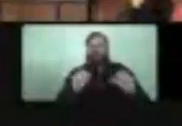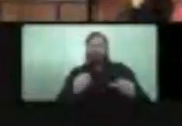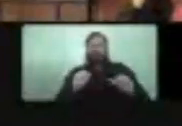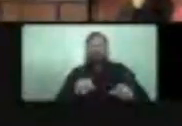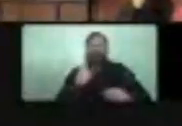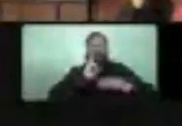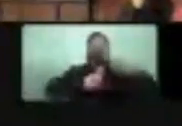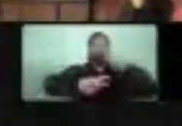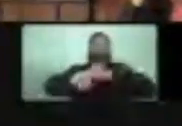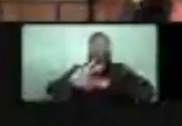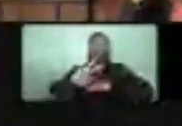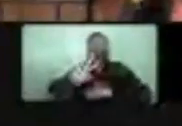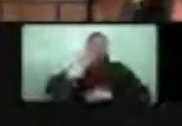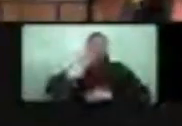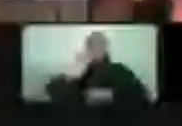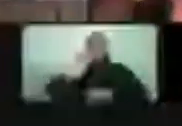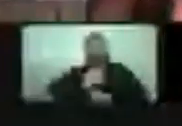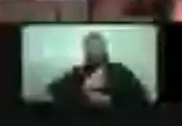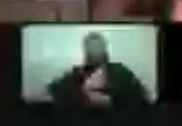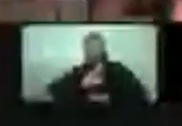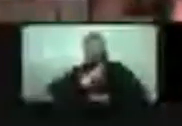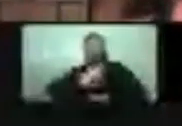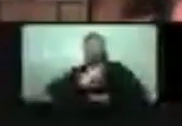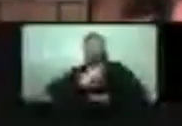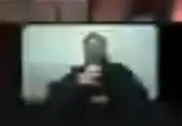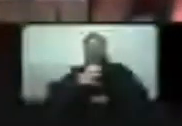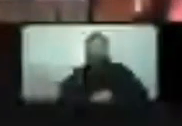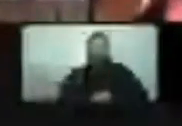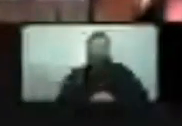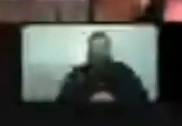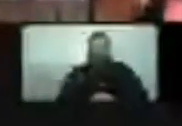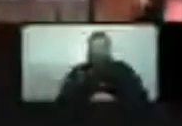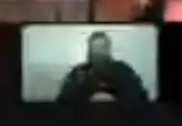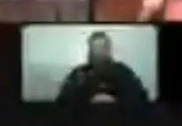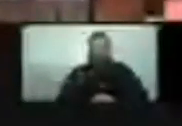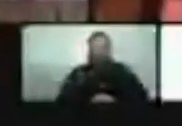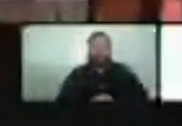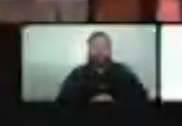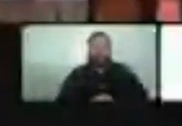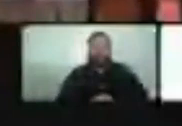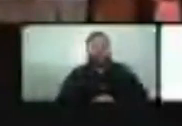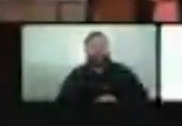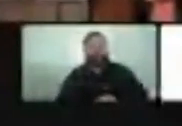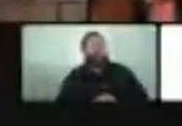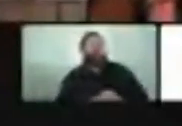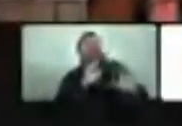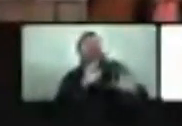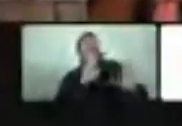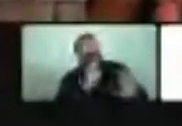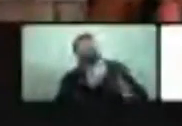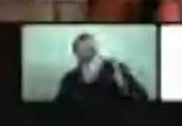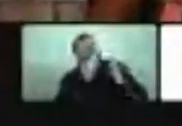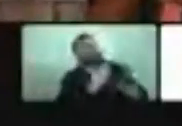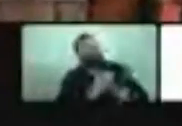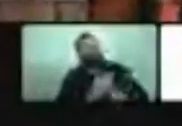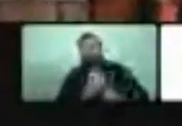kitu ambacho mnaweza kutuwasilishia baadaye kuonyesha ni yapi ambayo tunaweza kufanya wakati